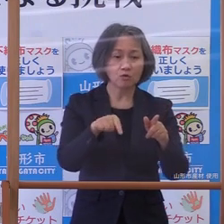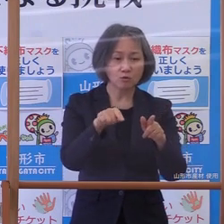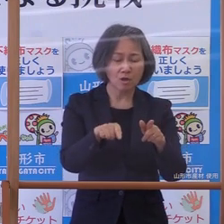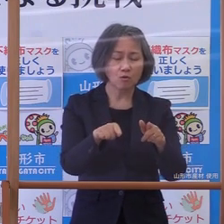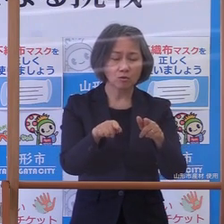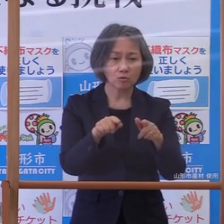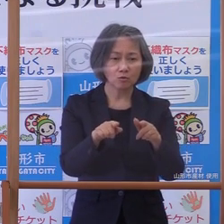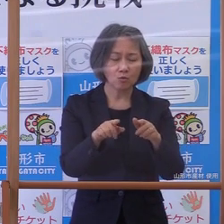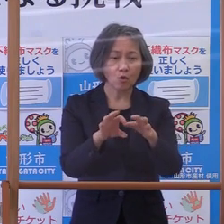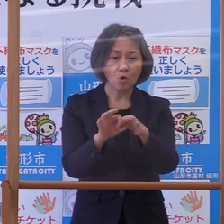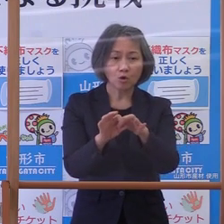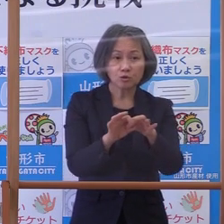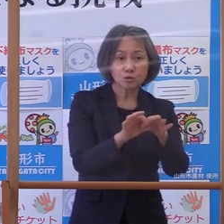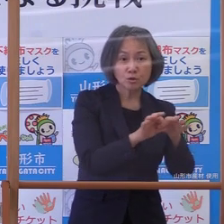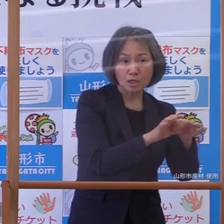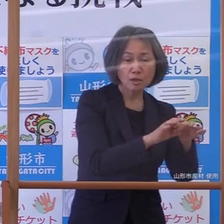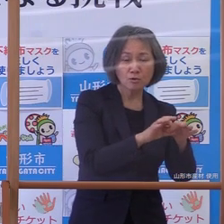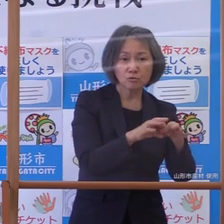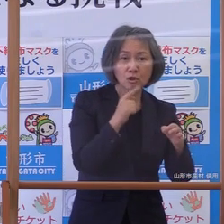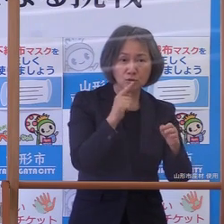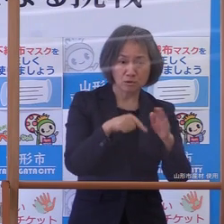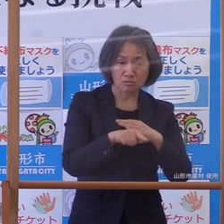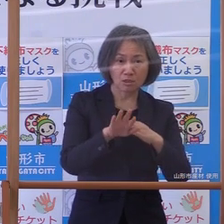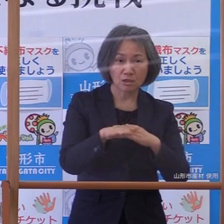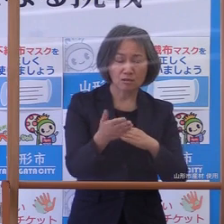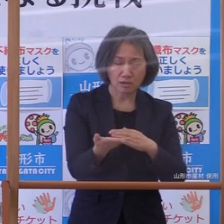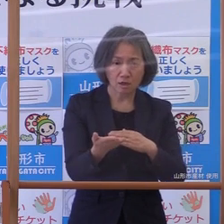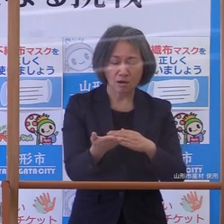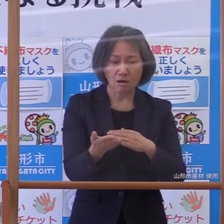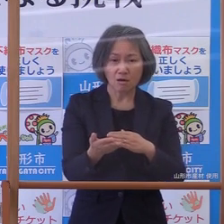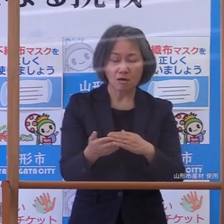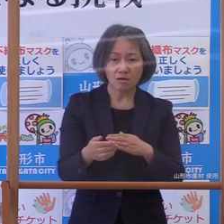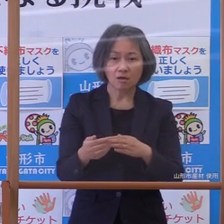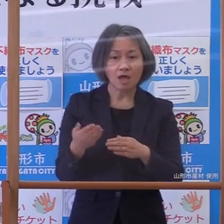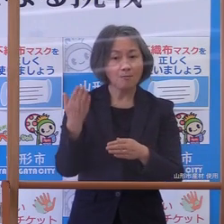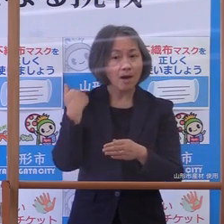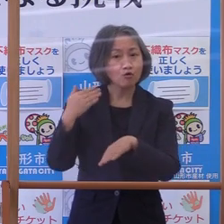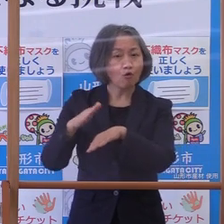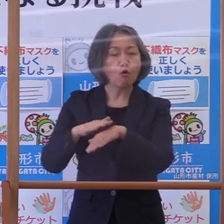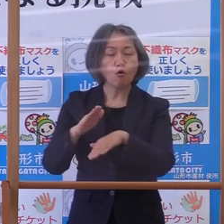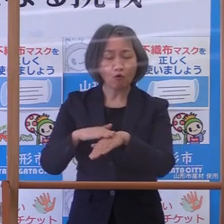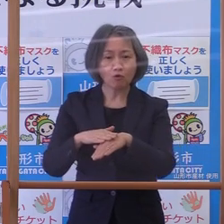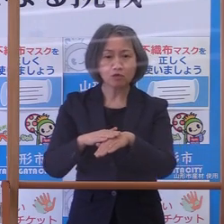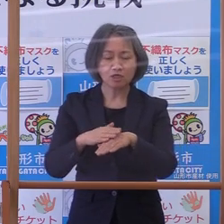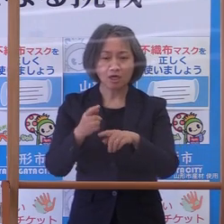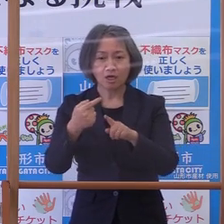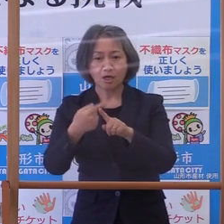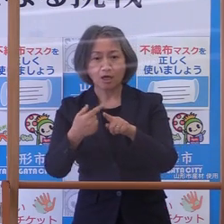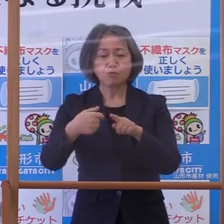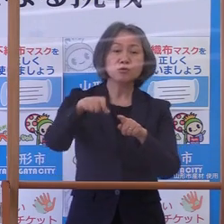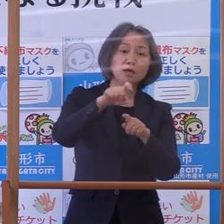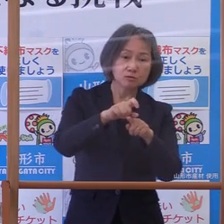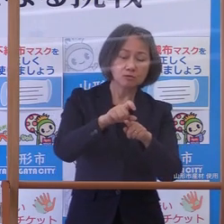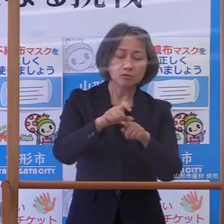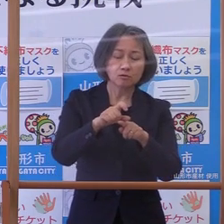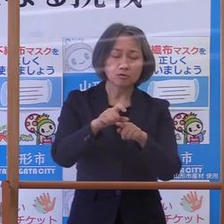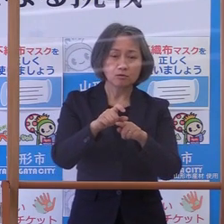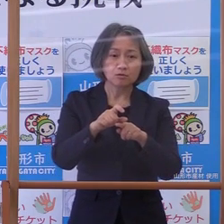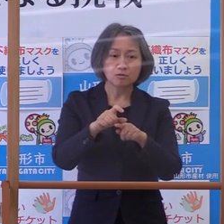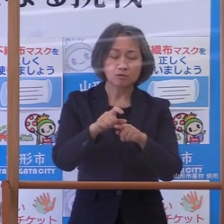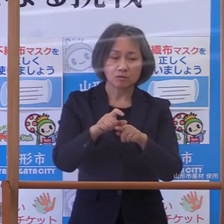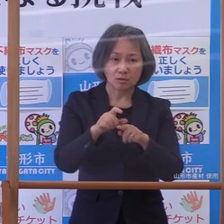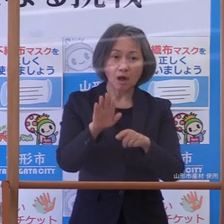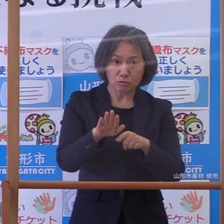していると考えてよろしいですか。その時点からさらに何かが変わっていたりとか付加されたりということはございませんです